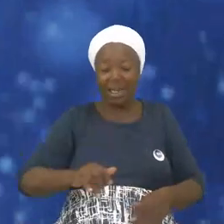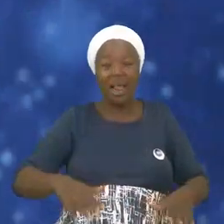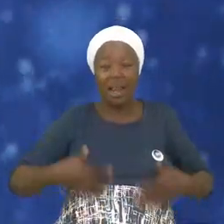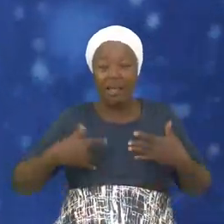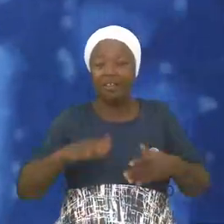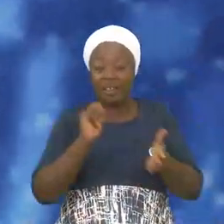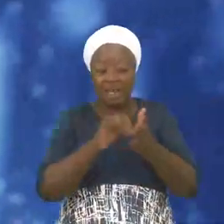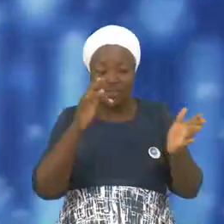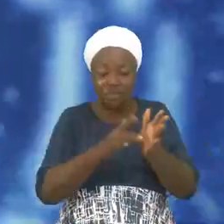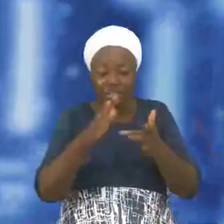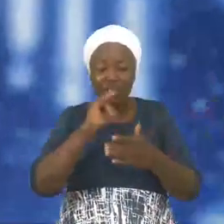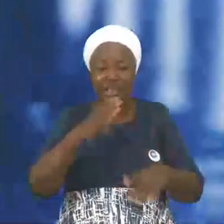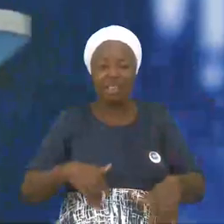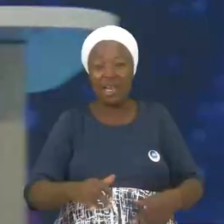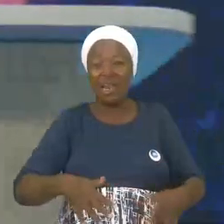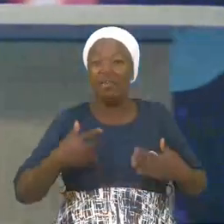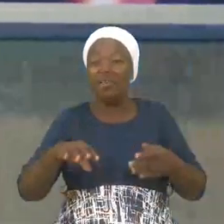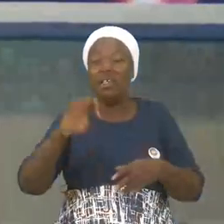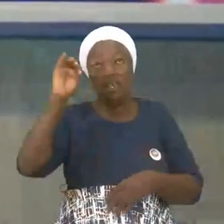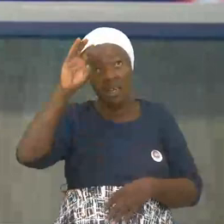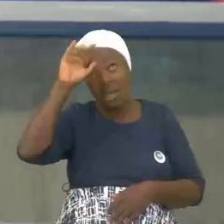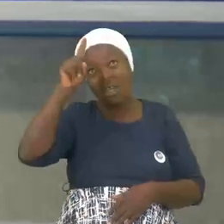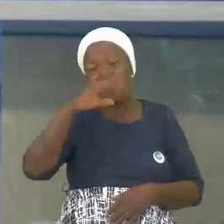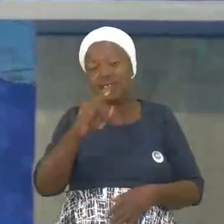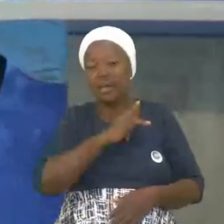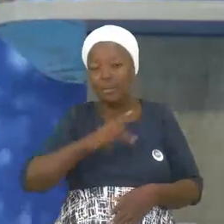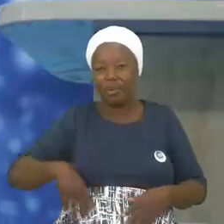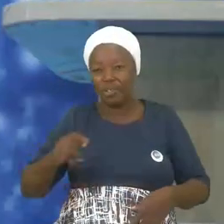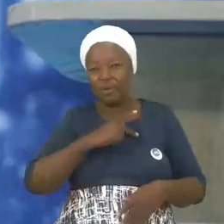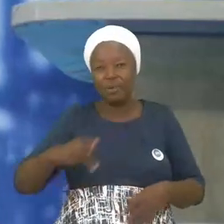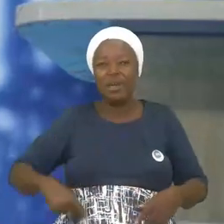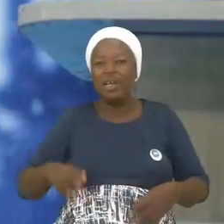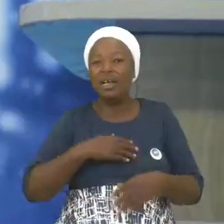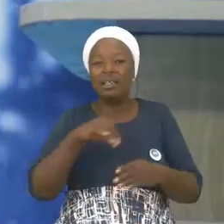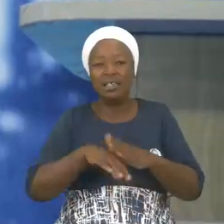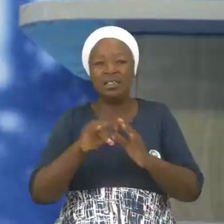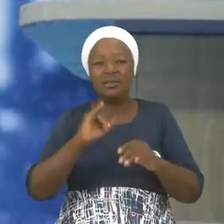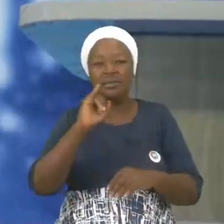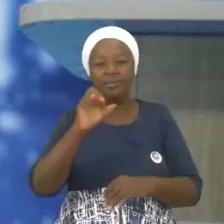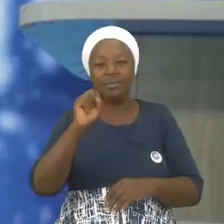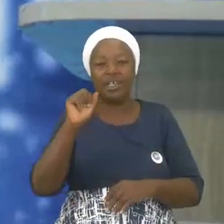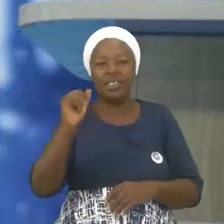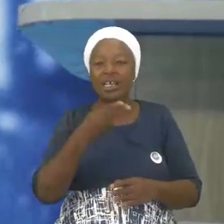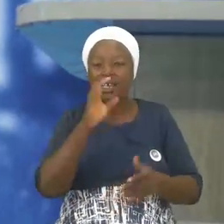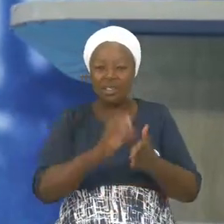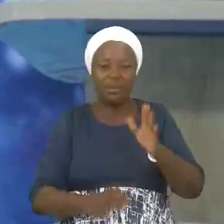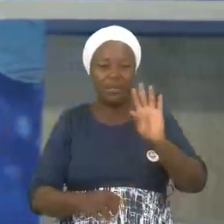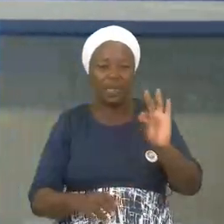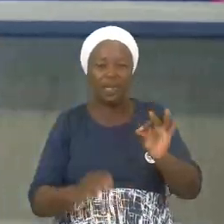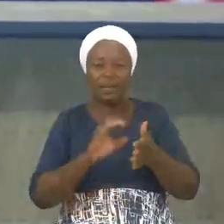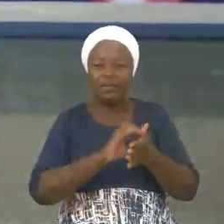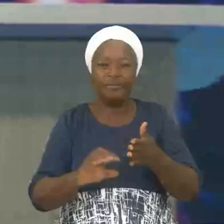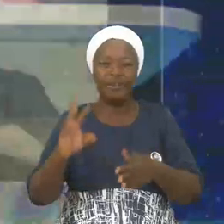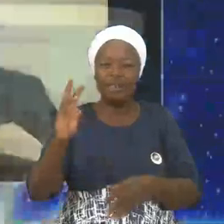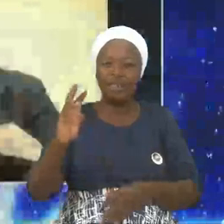Parce que ce Christ est toujours vivant. Ce Jésus est toujours vivant. Il est le prince de paix. En